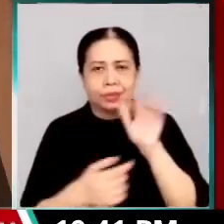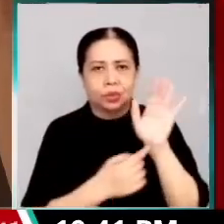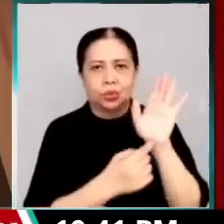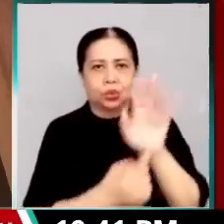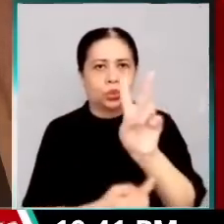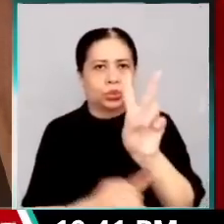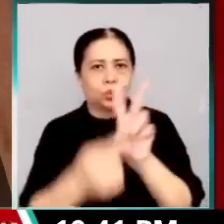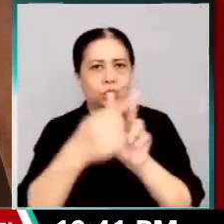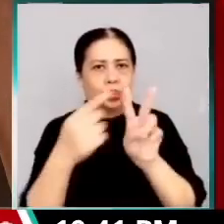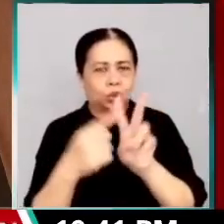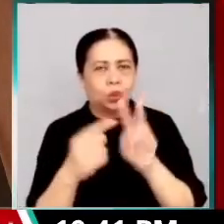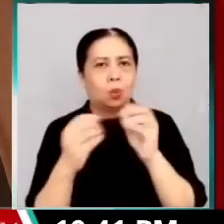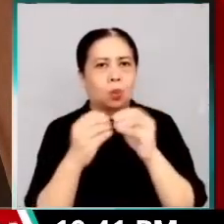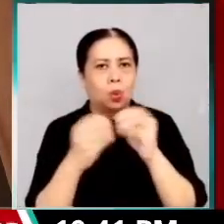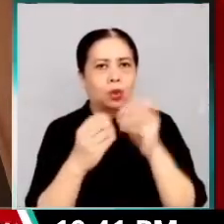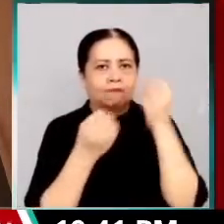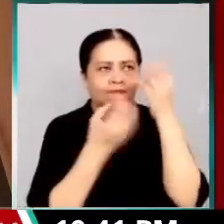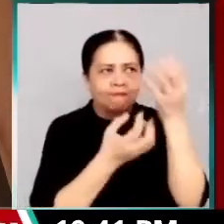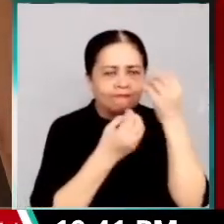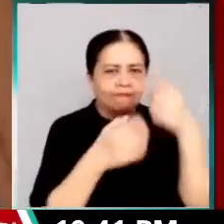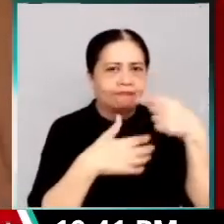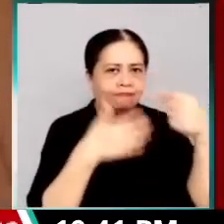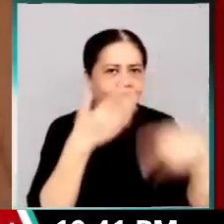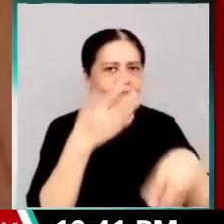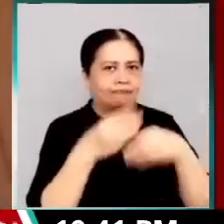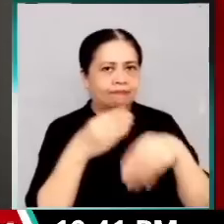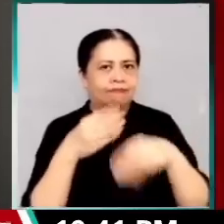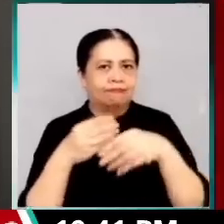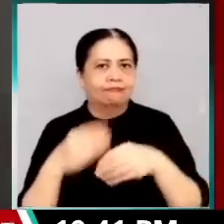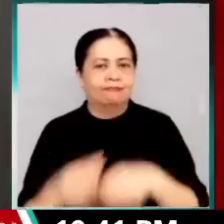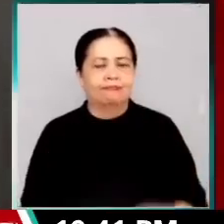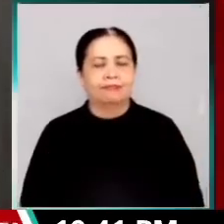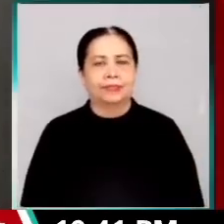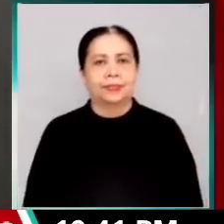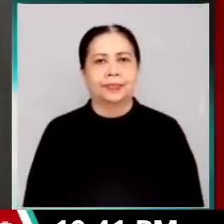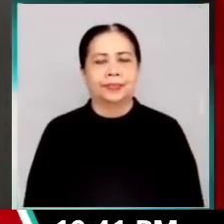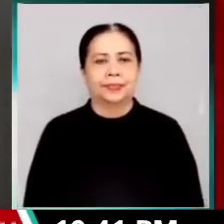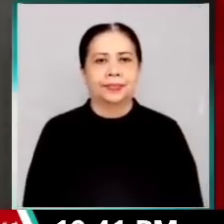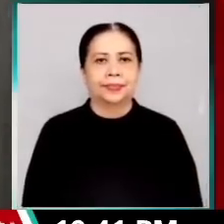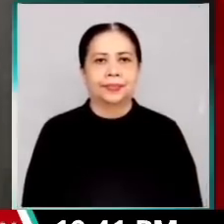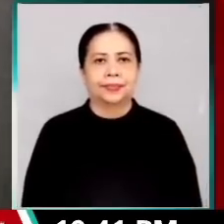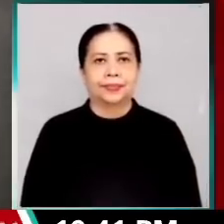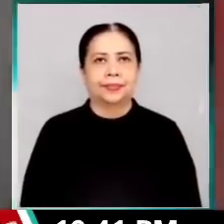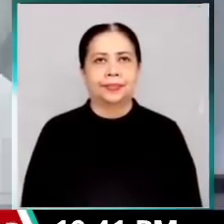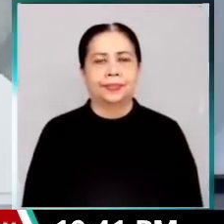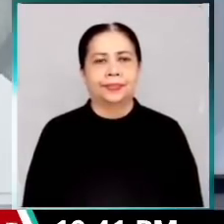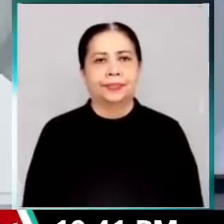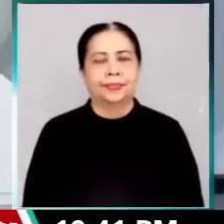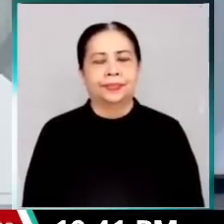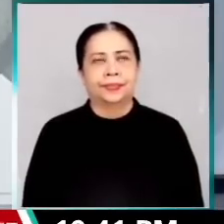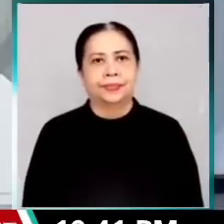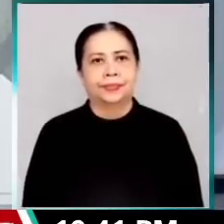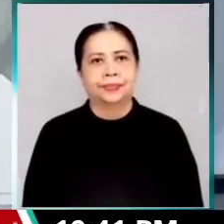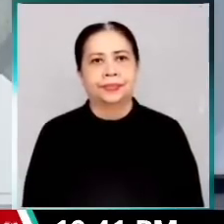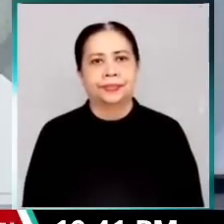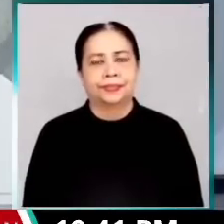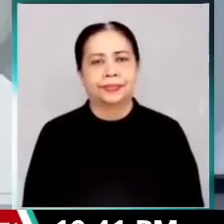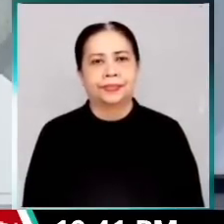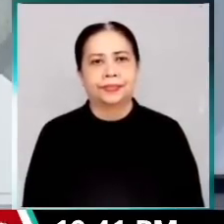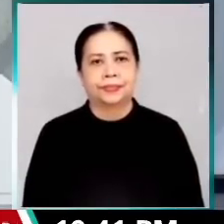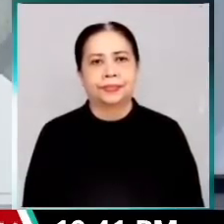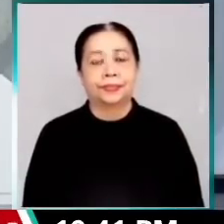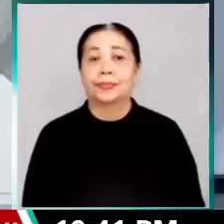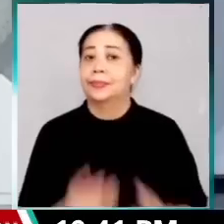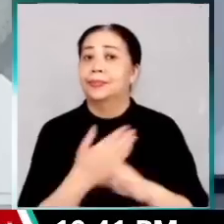para makapagbigay ng pahayag. Chino Gaston nagbabalita para sa GMA Integrated News. Balik trabaho na